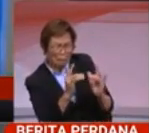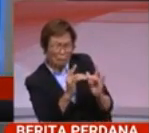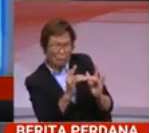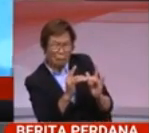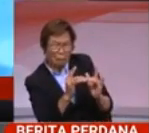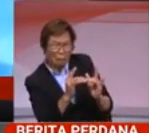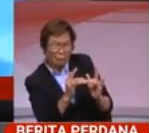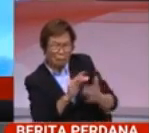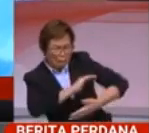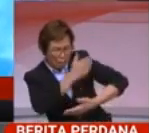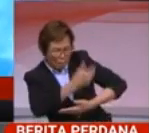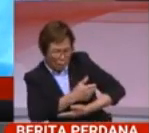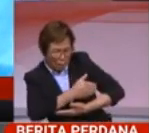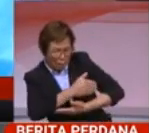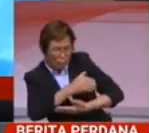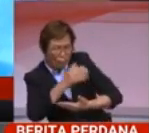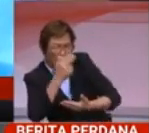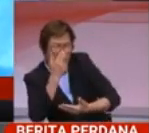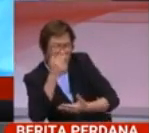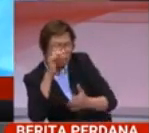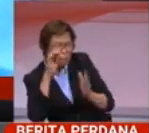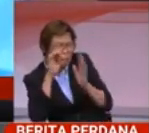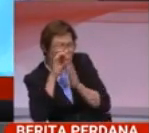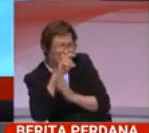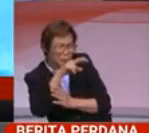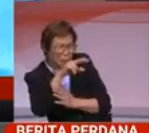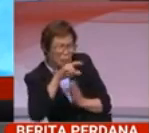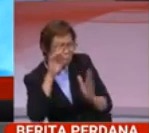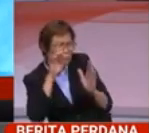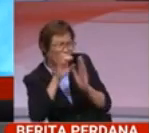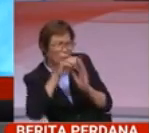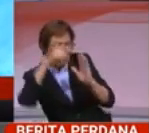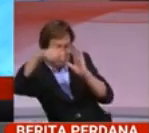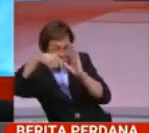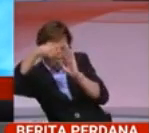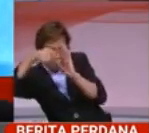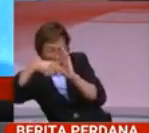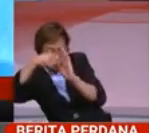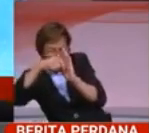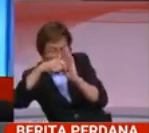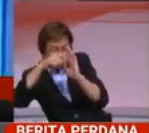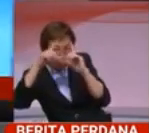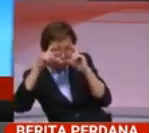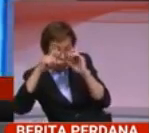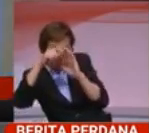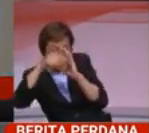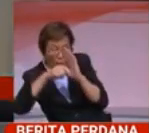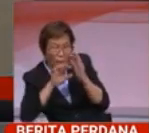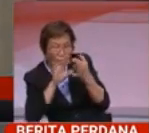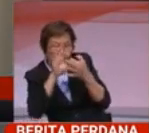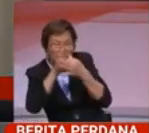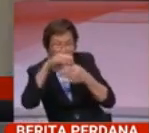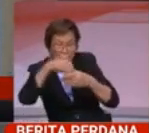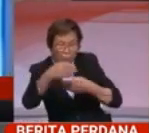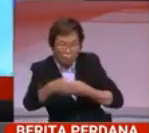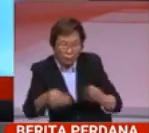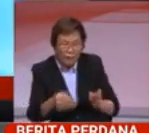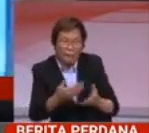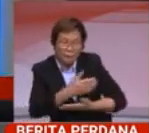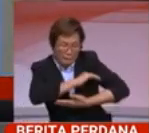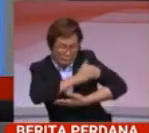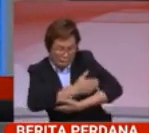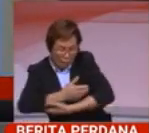tempat tidur bayi mereka. Imej berkenaan dirakam menerusi sebuah kamera yang dipasang di dalam bilik bayi